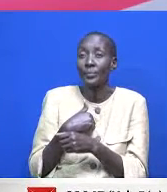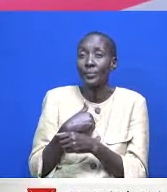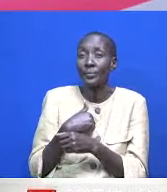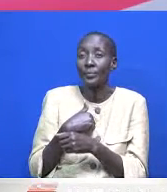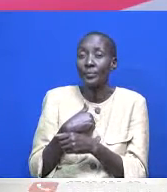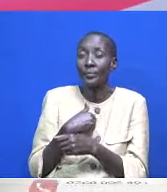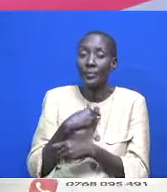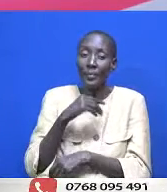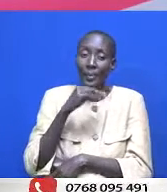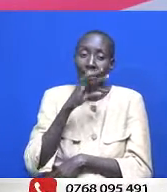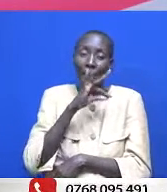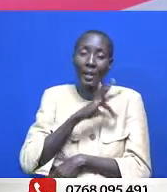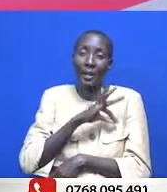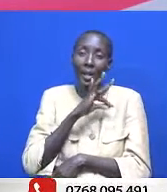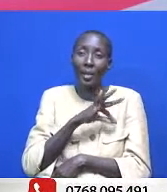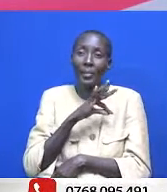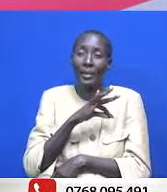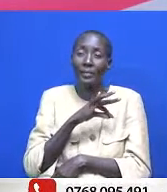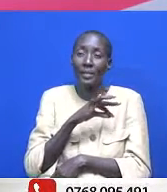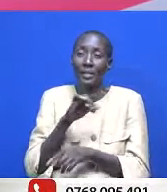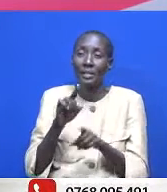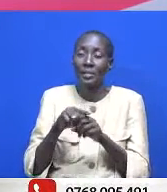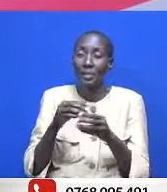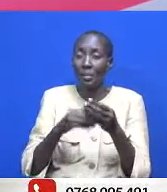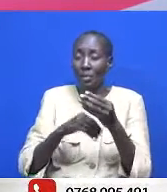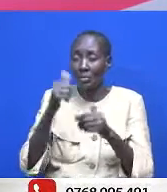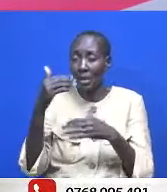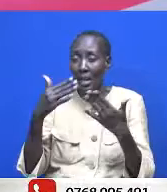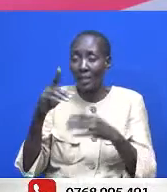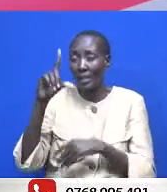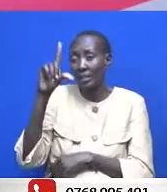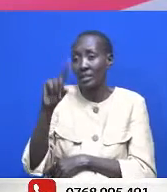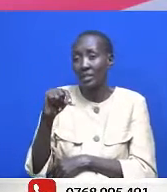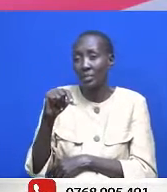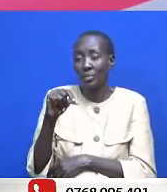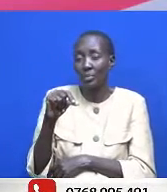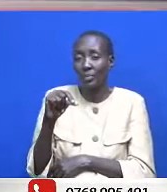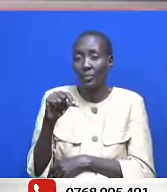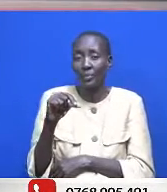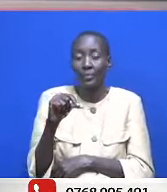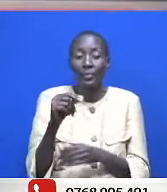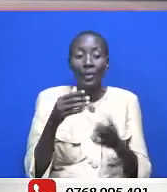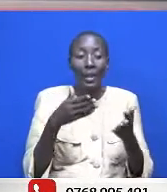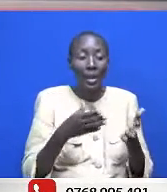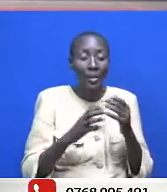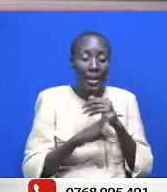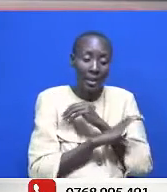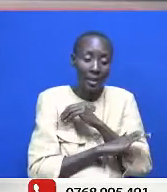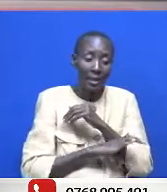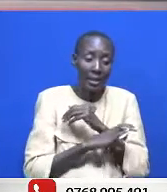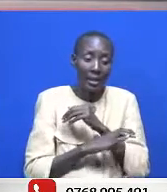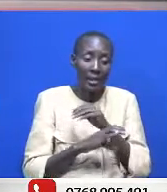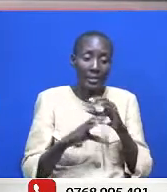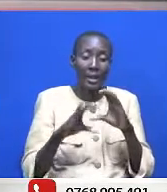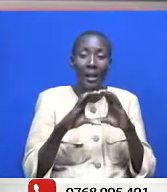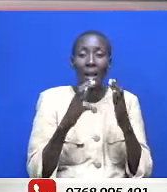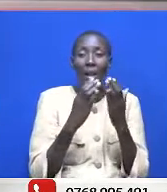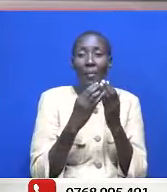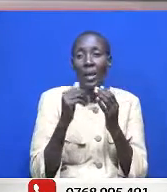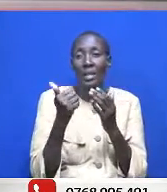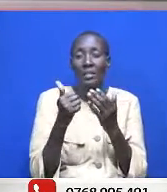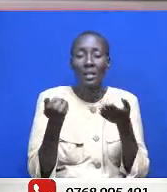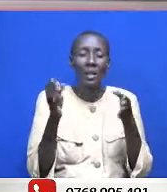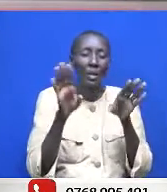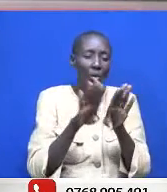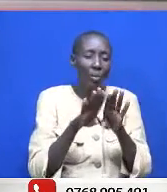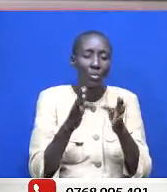kufaidika na bei za kuuza nafuu. Naam. Turejee humu nchini. Kuna baadhi ya kampuni ambazo zinafunga